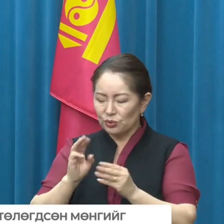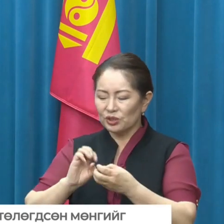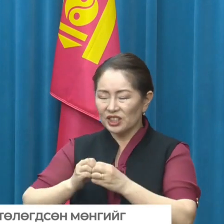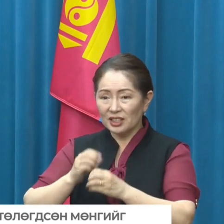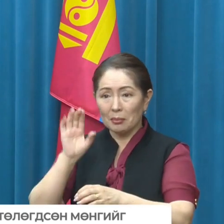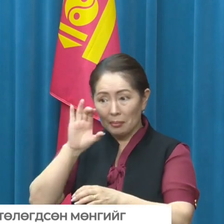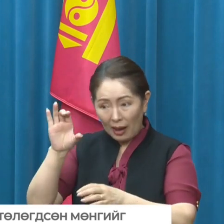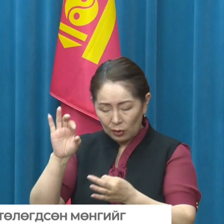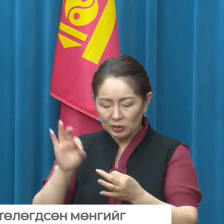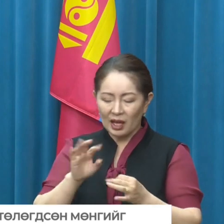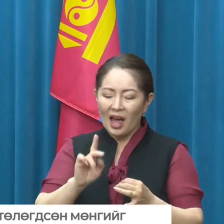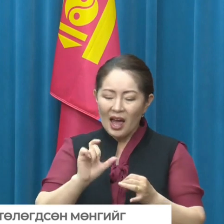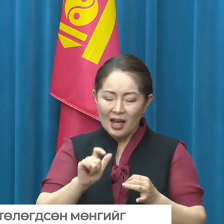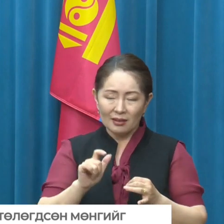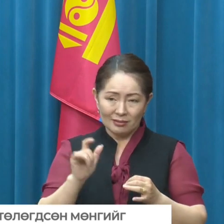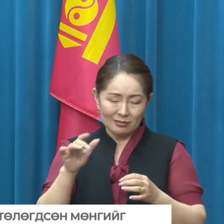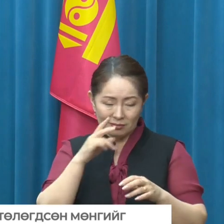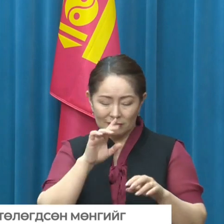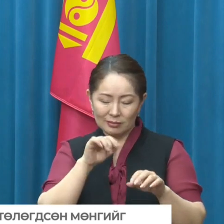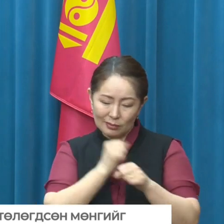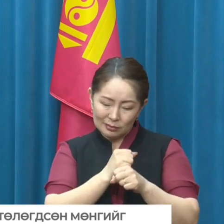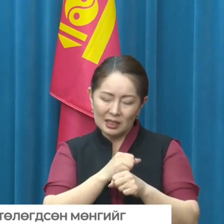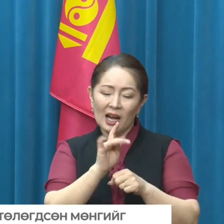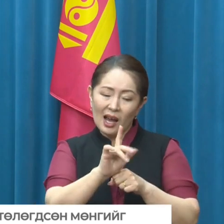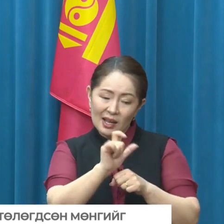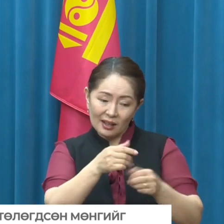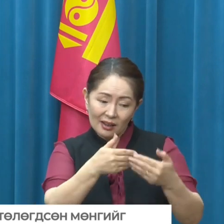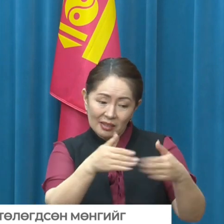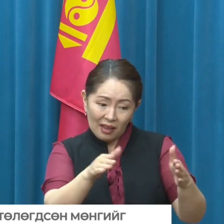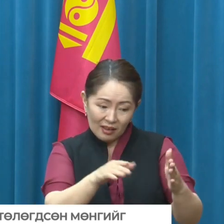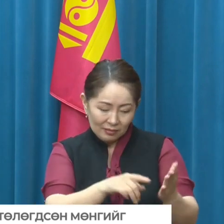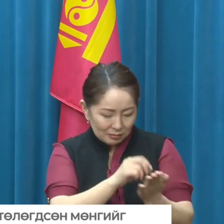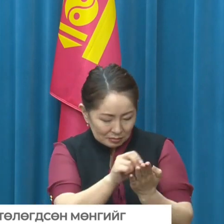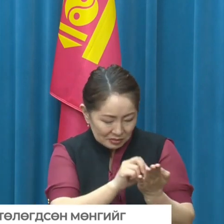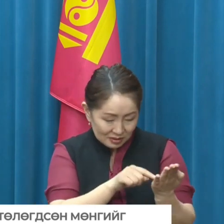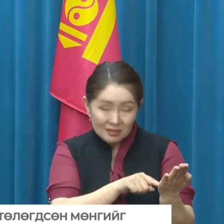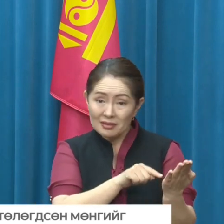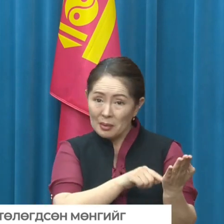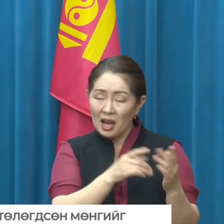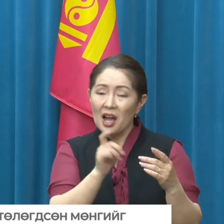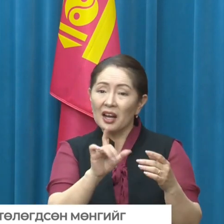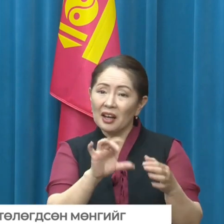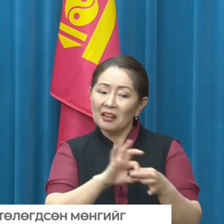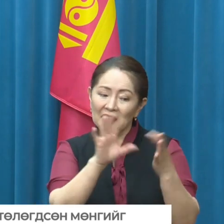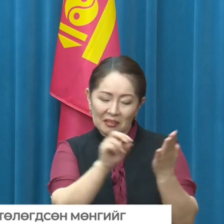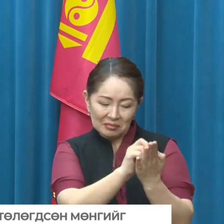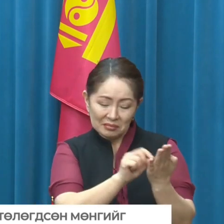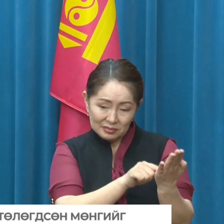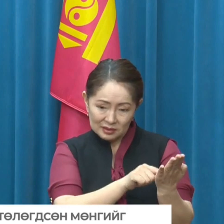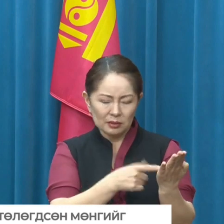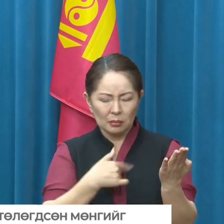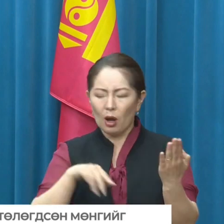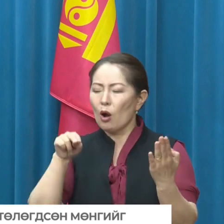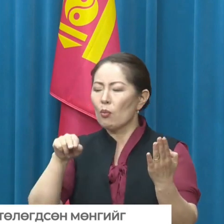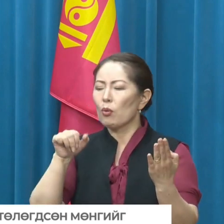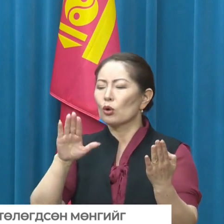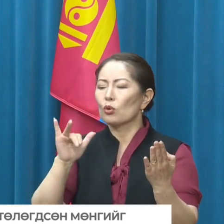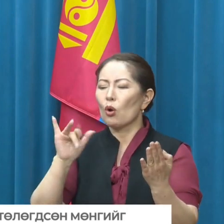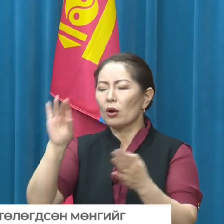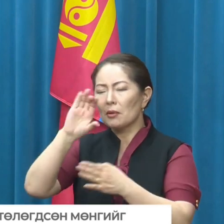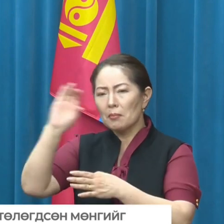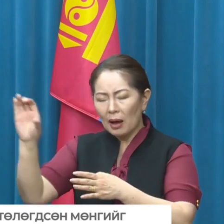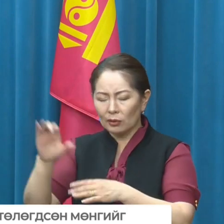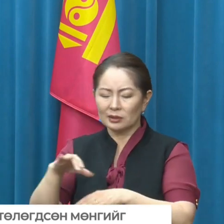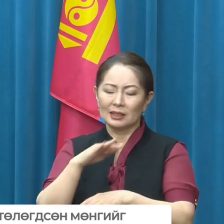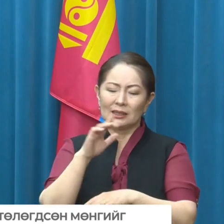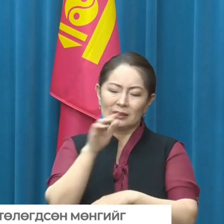одоо хэрэг нээгдэж шалгагдж байгаа одоо зүйлүүд дээр прокурорын байгууллага, за мөн одоо цагдаагийн ерхий газар, хамтдаа